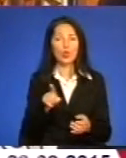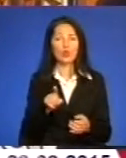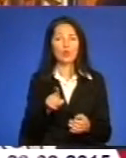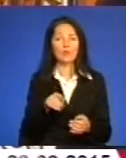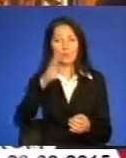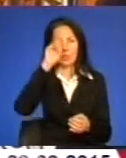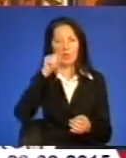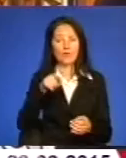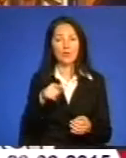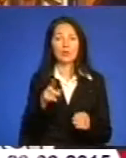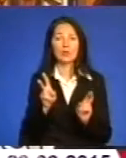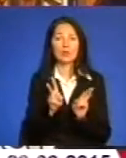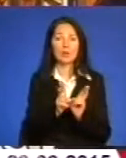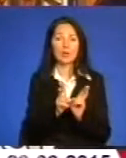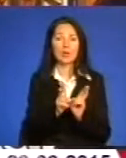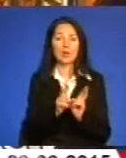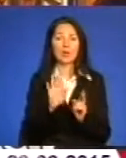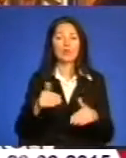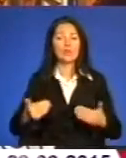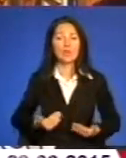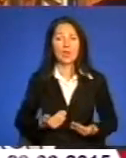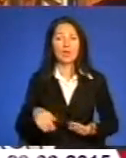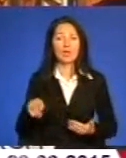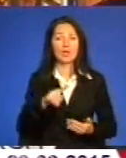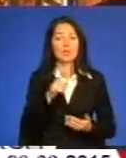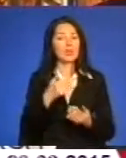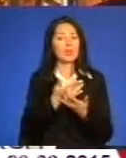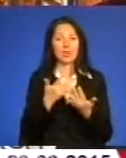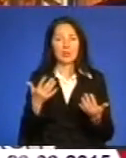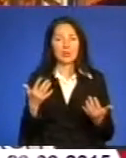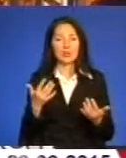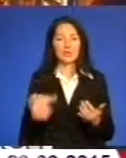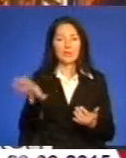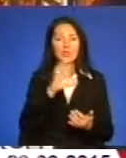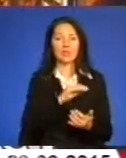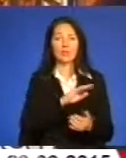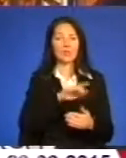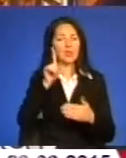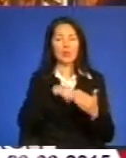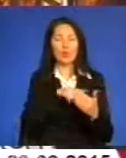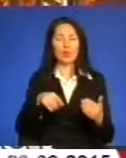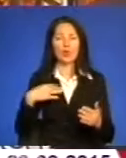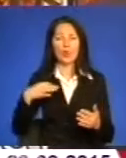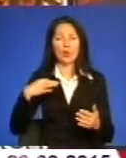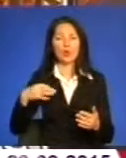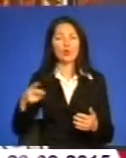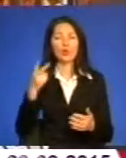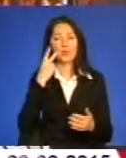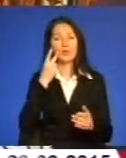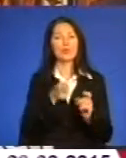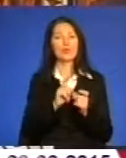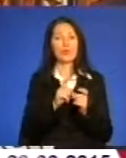він стикався в житті з усім. З невірою, з байдужістю, з постійною боротьбою з